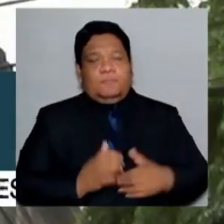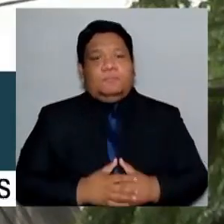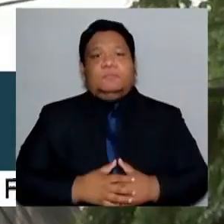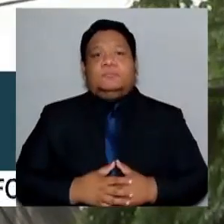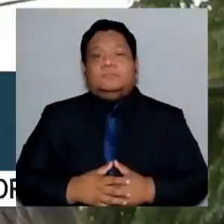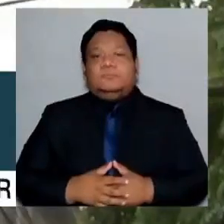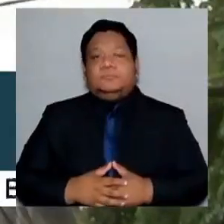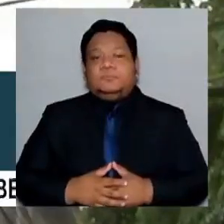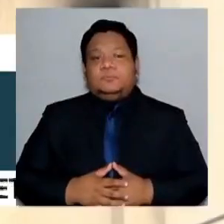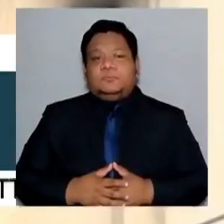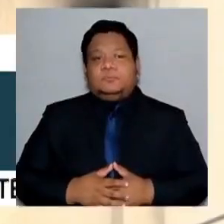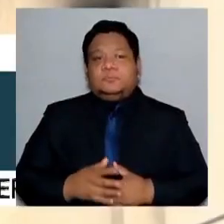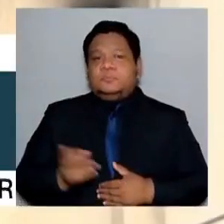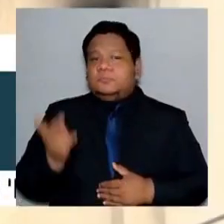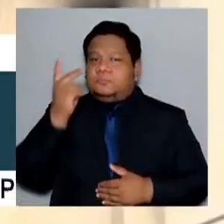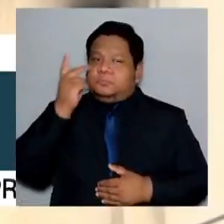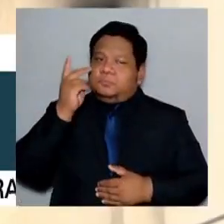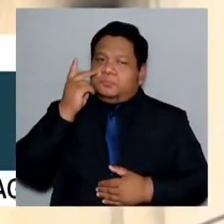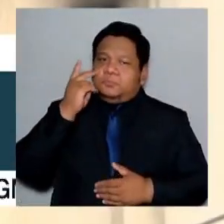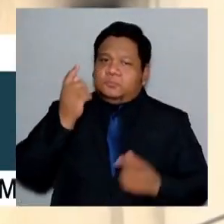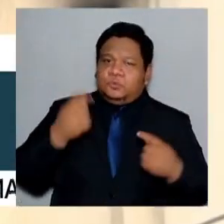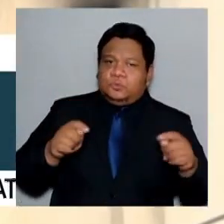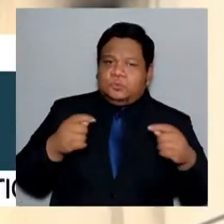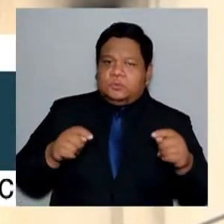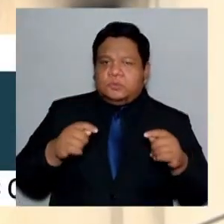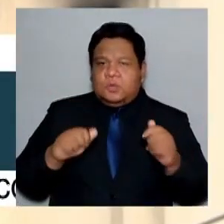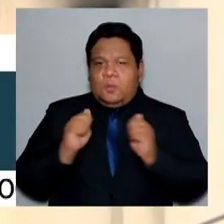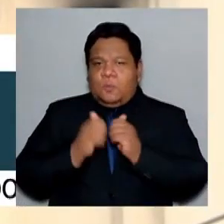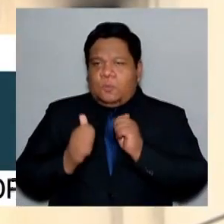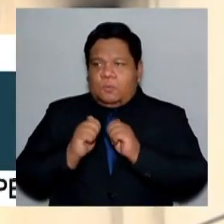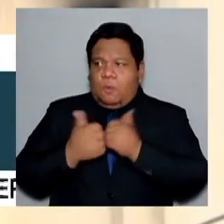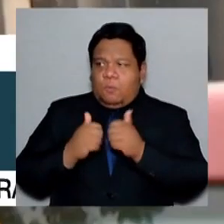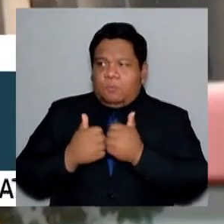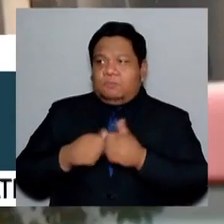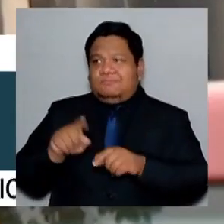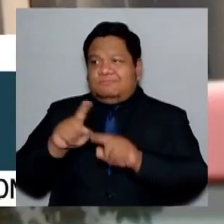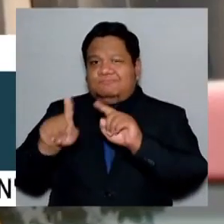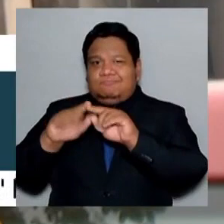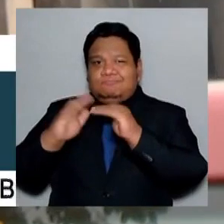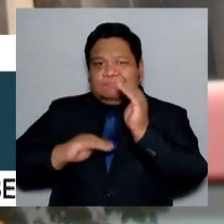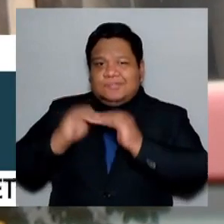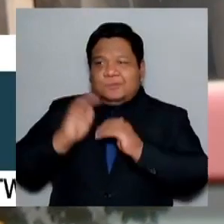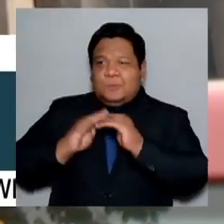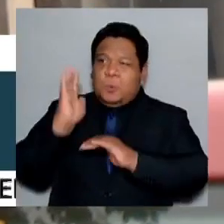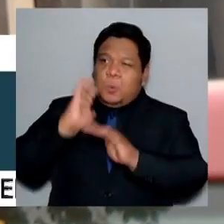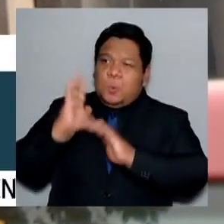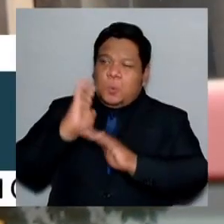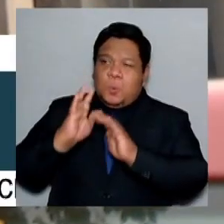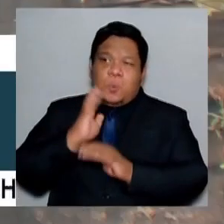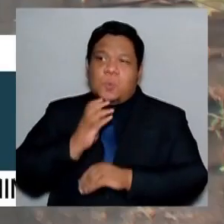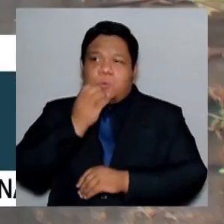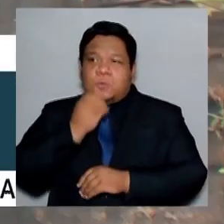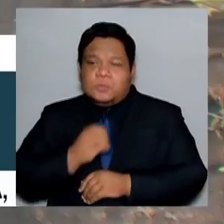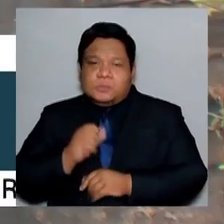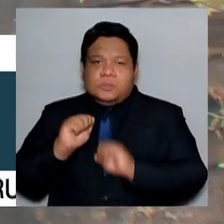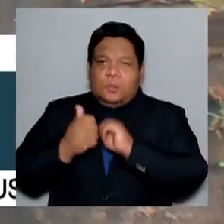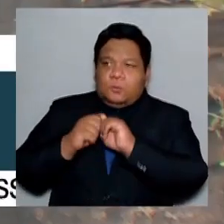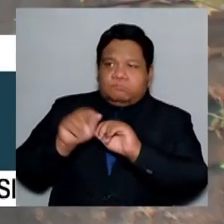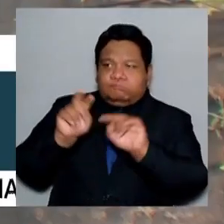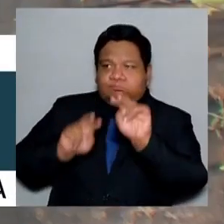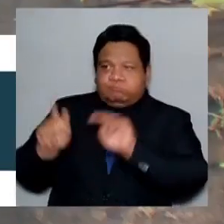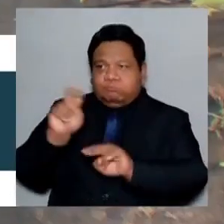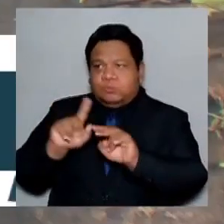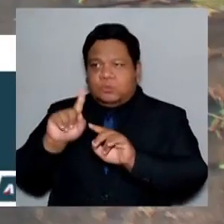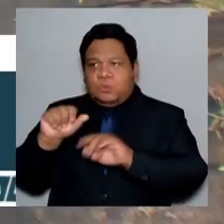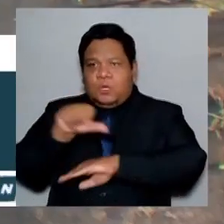tingnan natin yung regular assessment ng mga buildings, no? Yung mga architectural designs, so yung mga yeah. Yung mga plants,